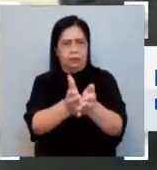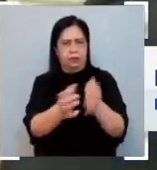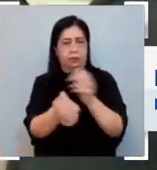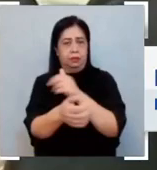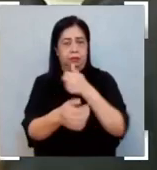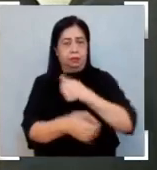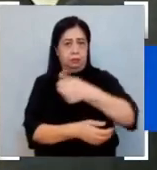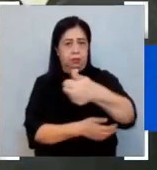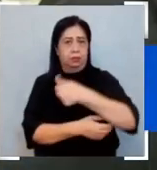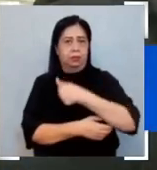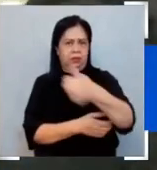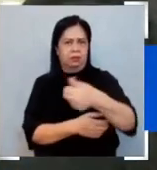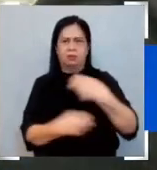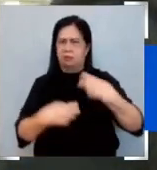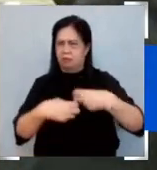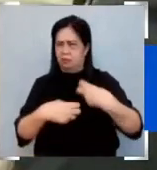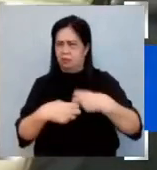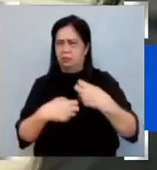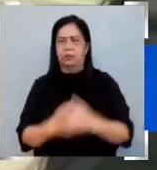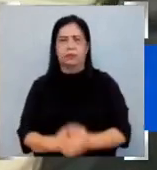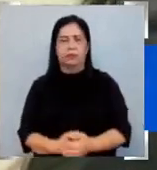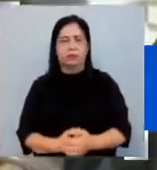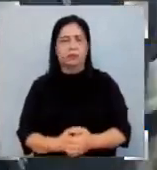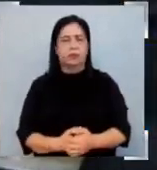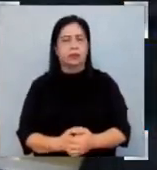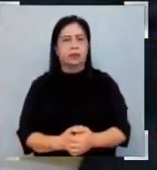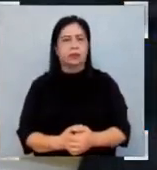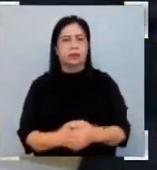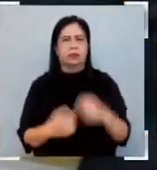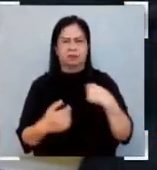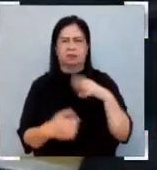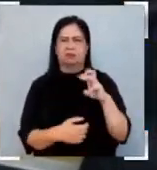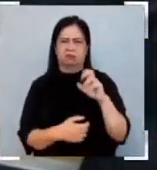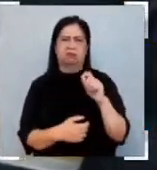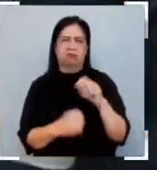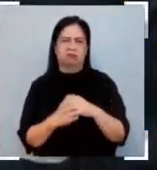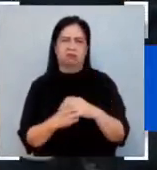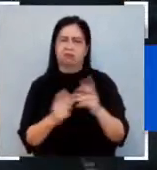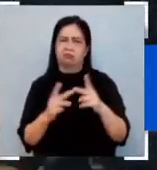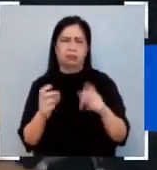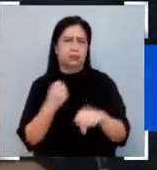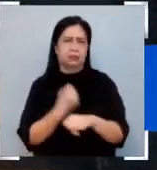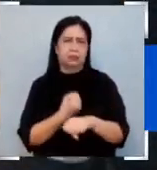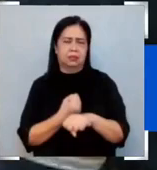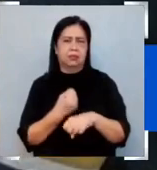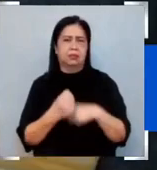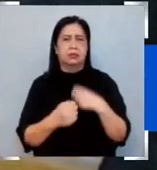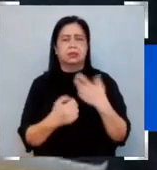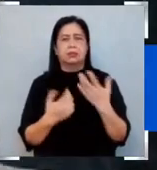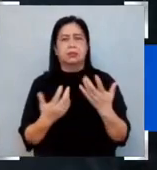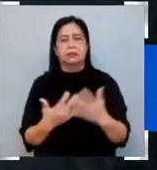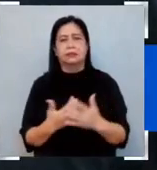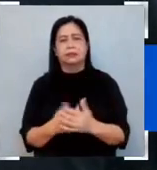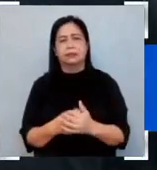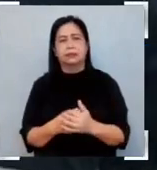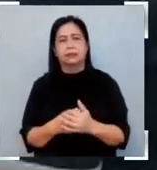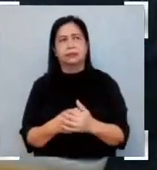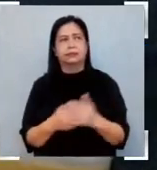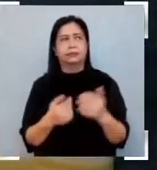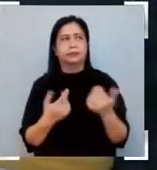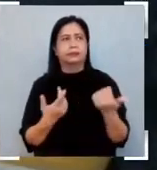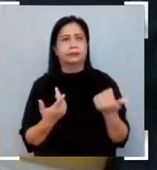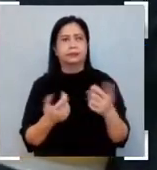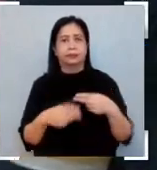po. Kasi basang-basa. Sobrang hirap po kasi aside sa mataas